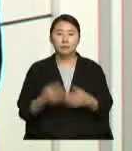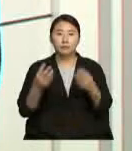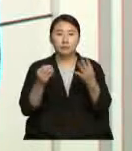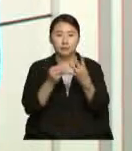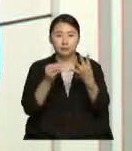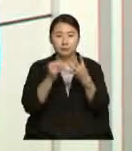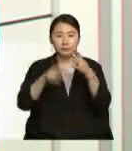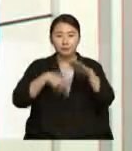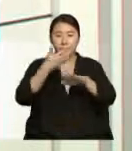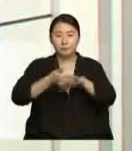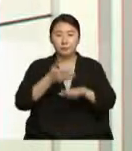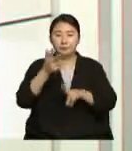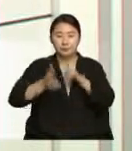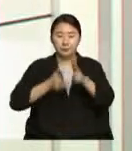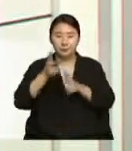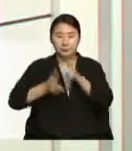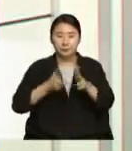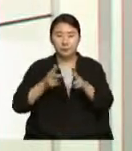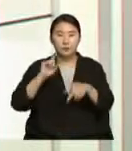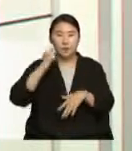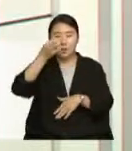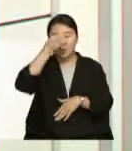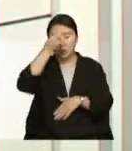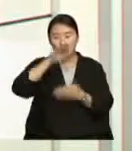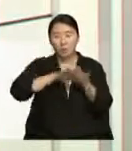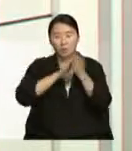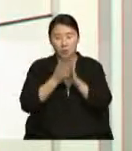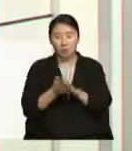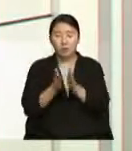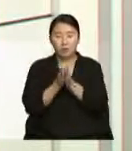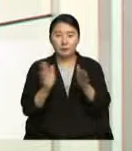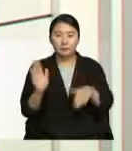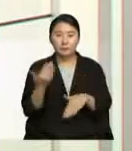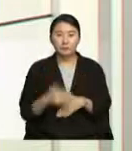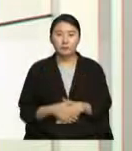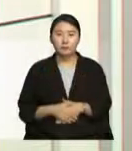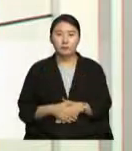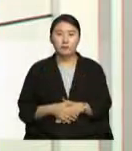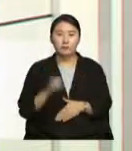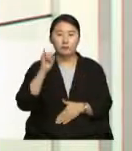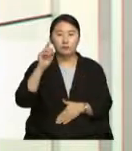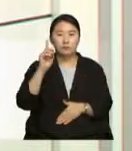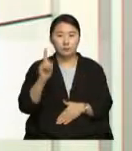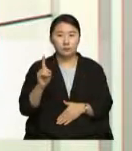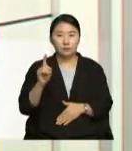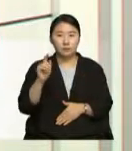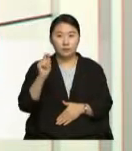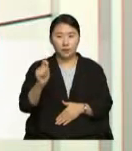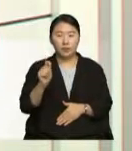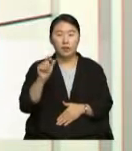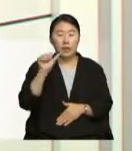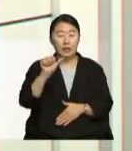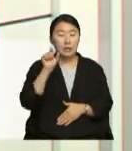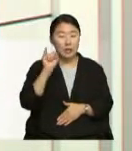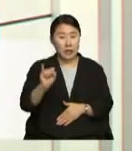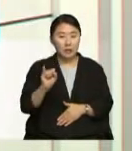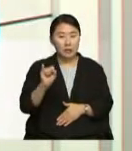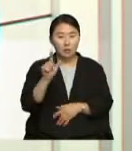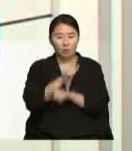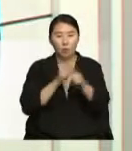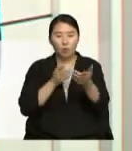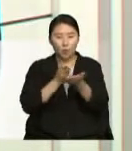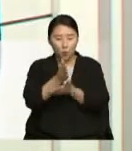4차 산업시대가 도래하면서 예술계에도 변화의 바람이 일고 있습니다. IT와 AI 등 4차 산업의 핵심